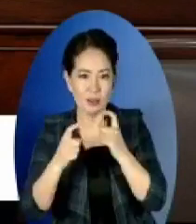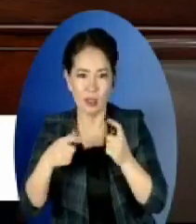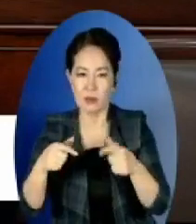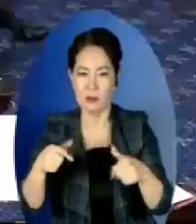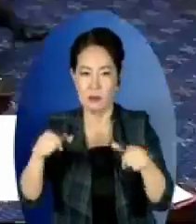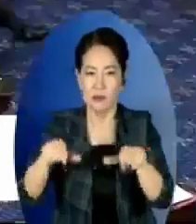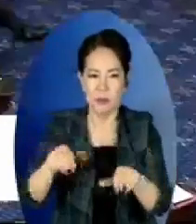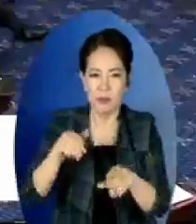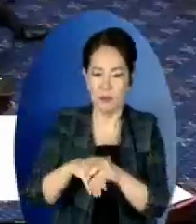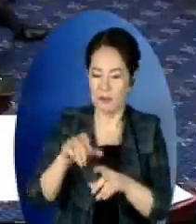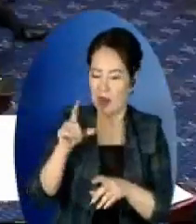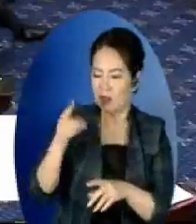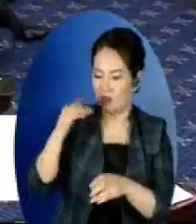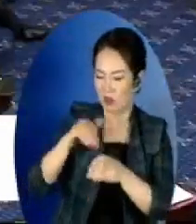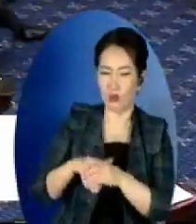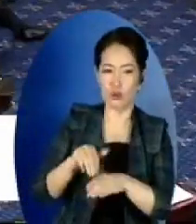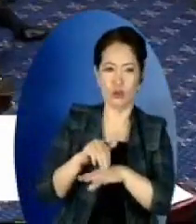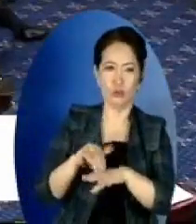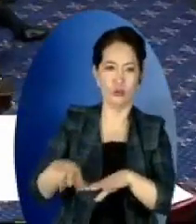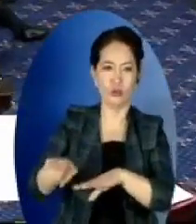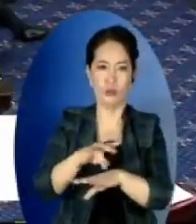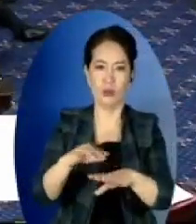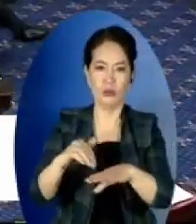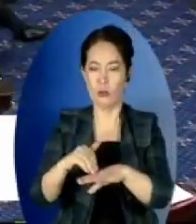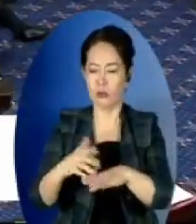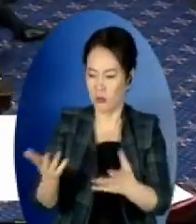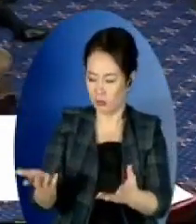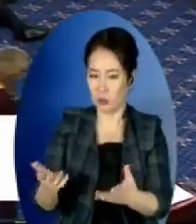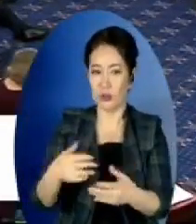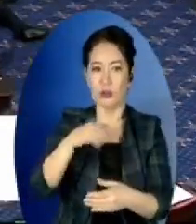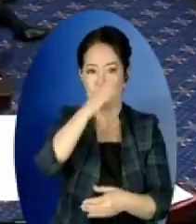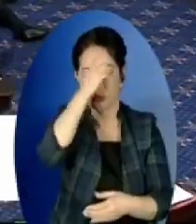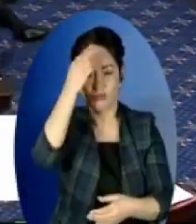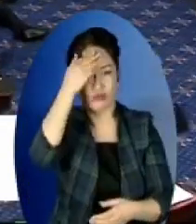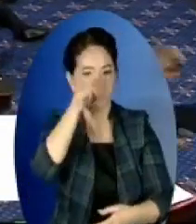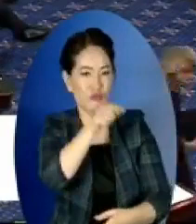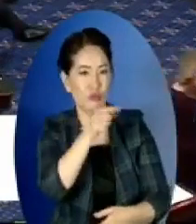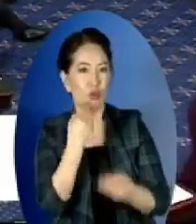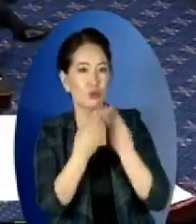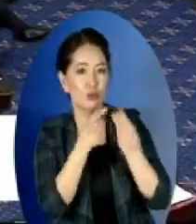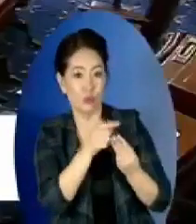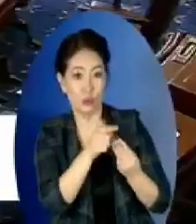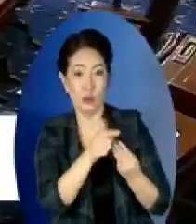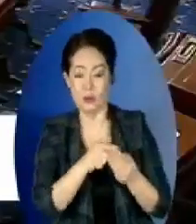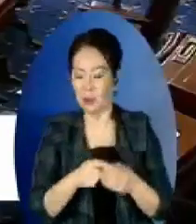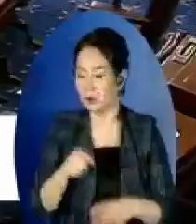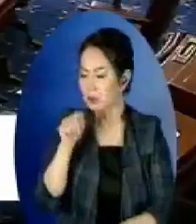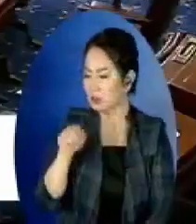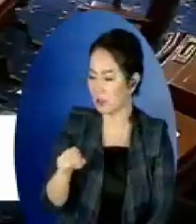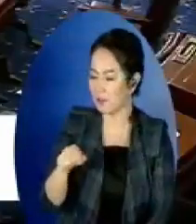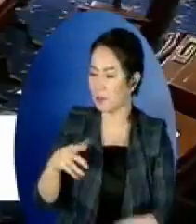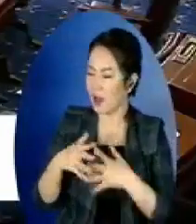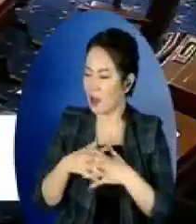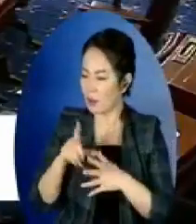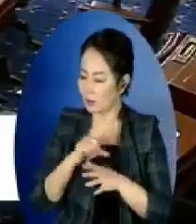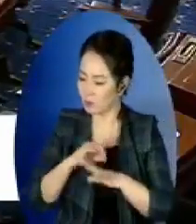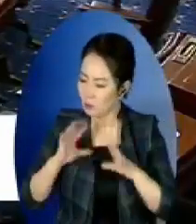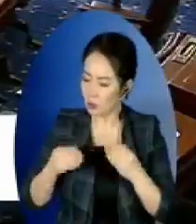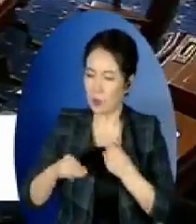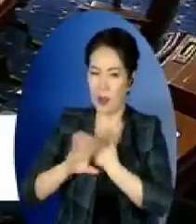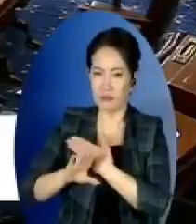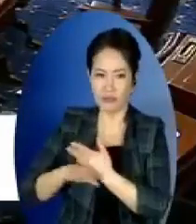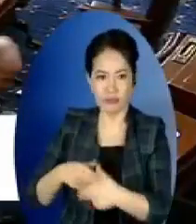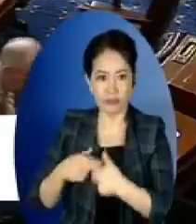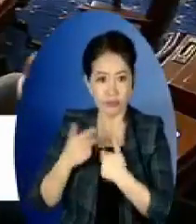улмаар бүс нутгийн байдлыг тогтворгүй байдалд хүргэсэн хэмээн шүүмжилж байна. За конгрессийн гишүүдийн хувьд бол Америкийн ард түмний аюулгүй байдлыг хангах